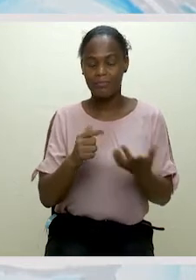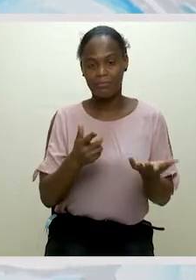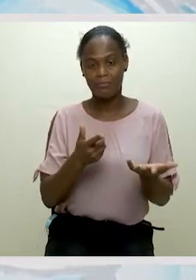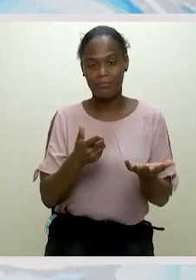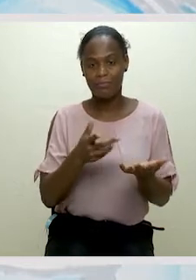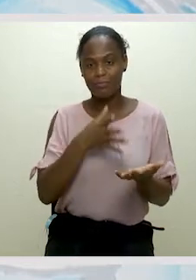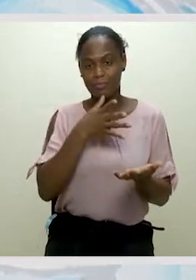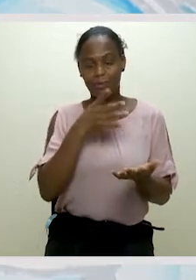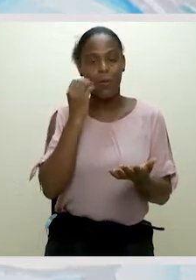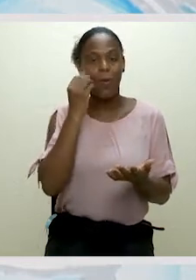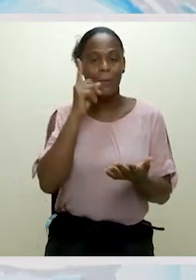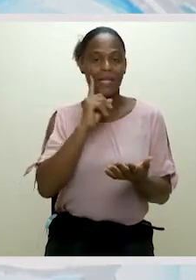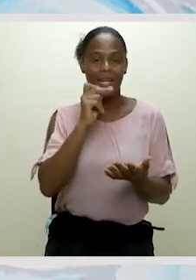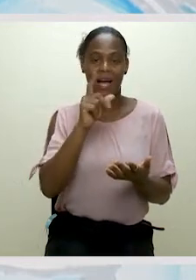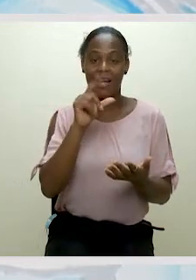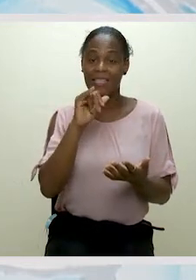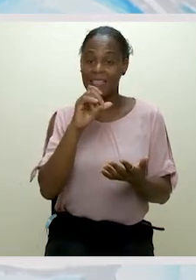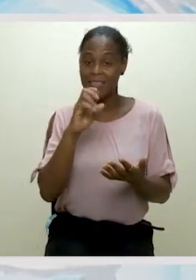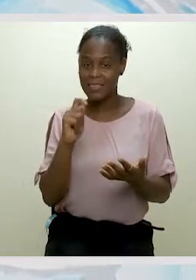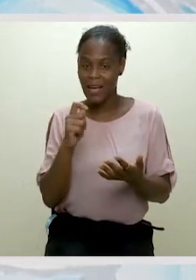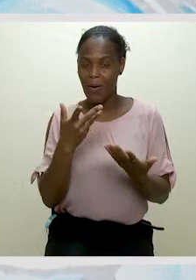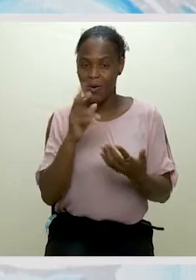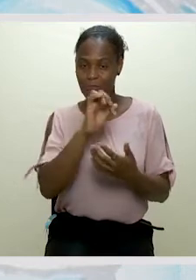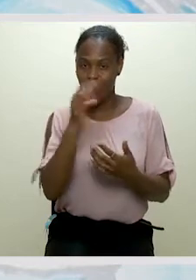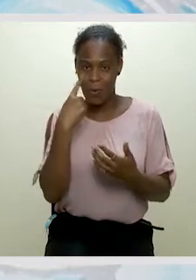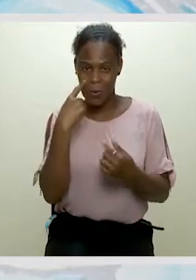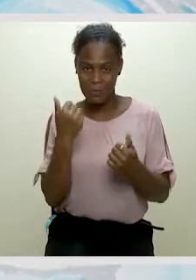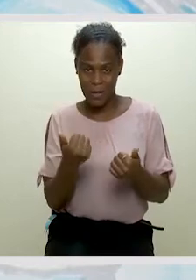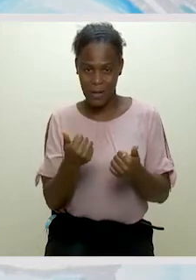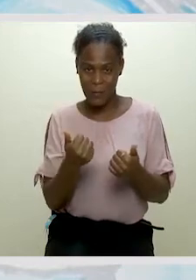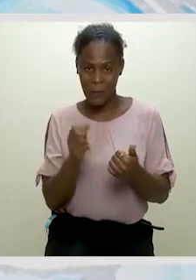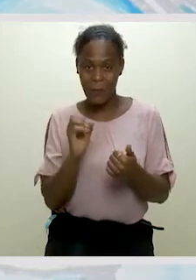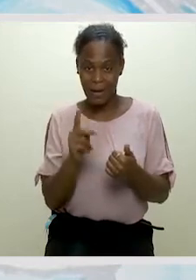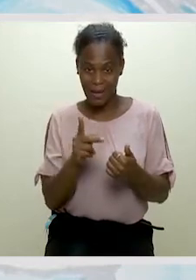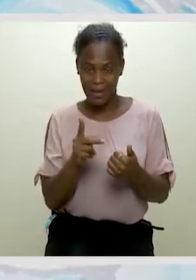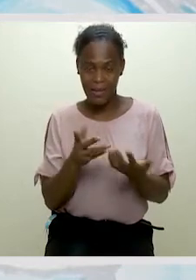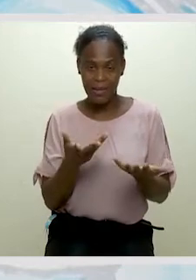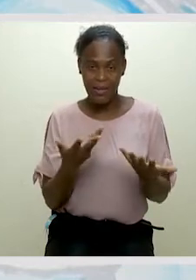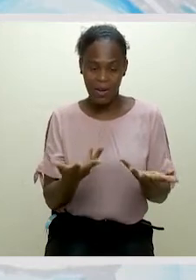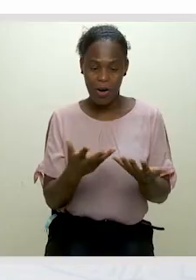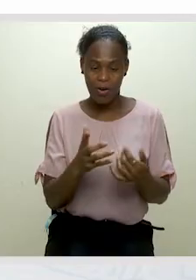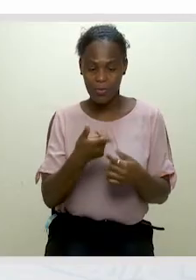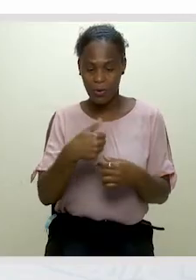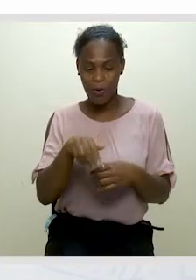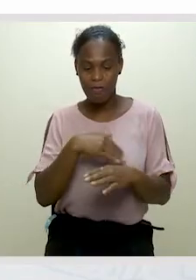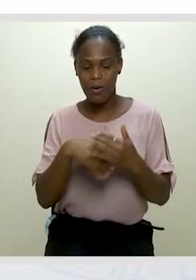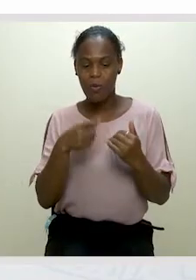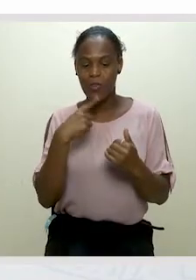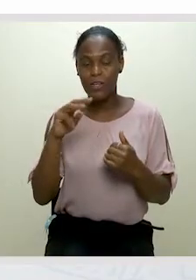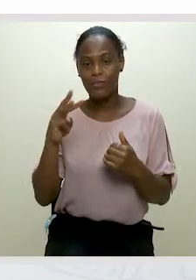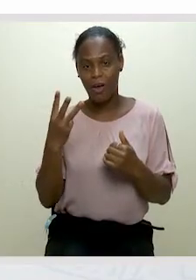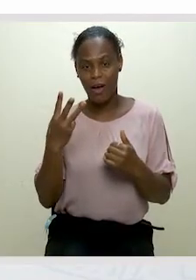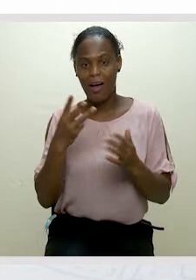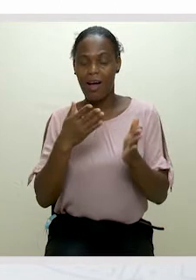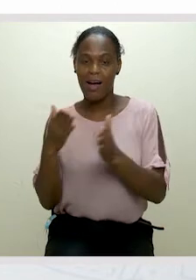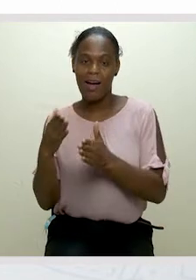pas? OK, maintenant, nous passons au troisième exercice. L'exercice numéro